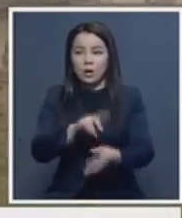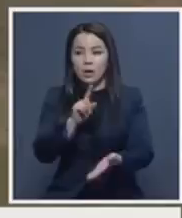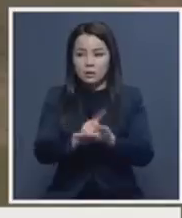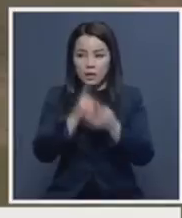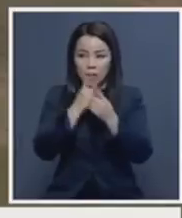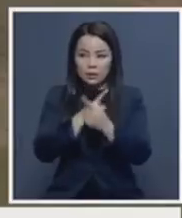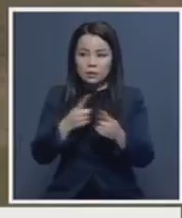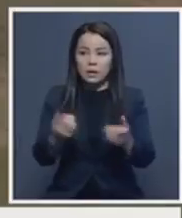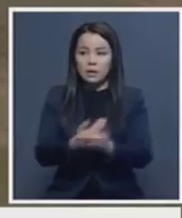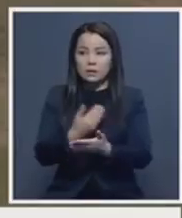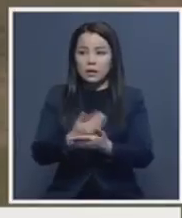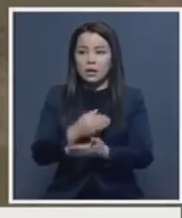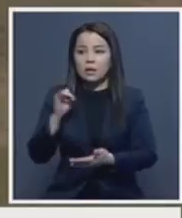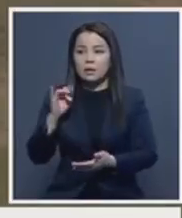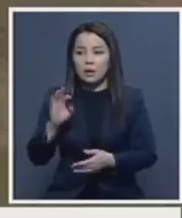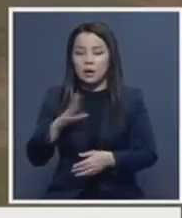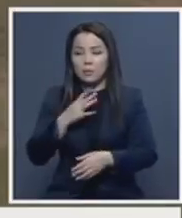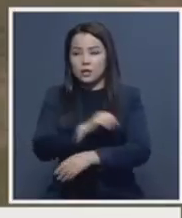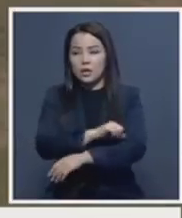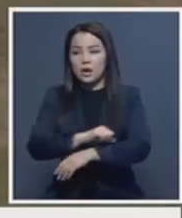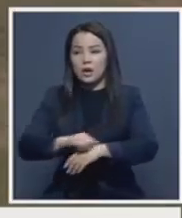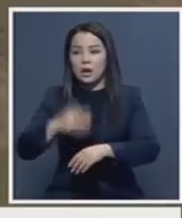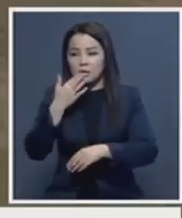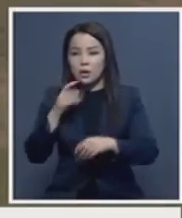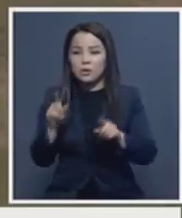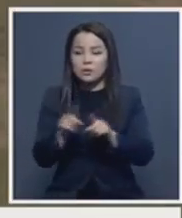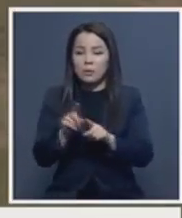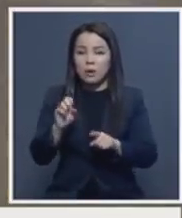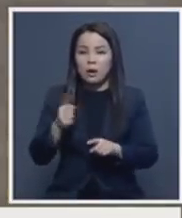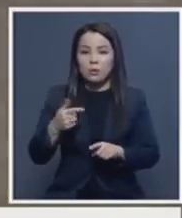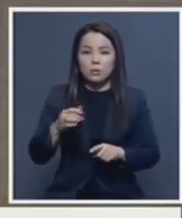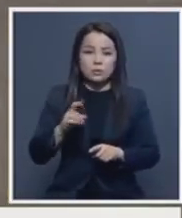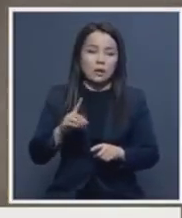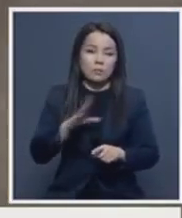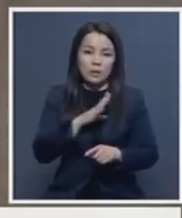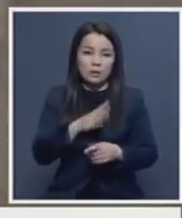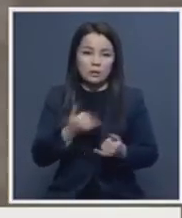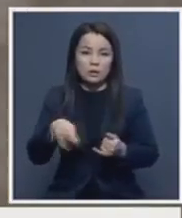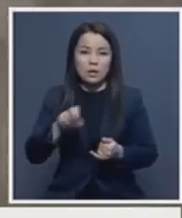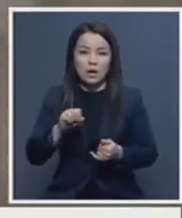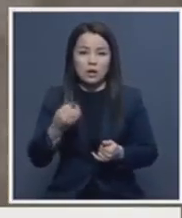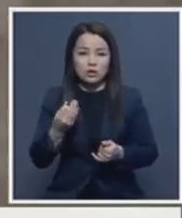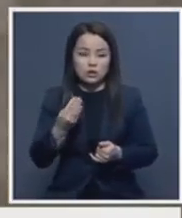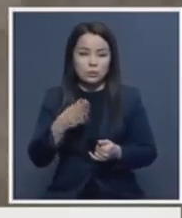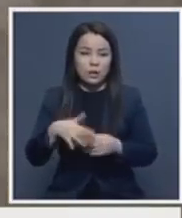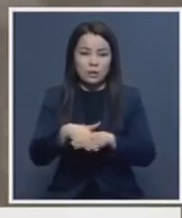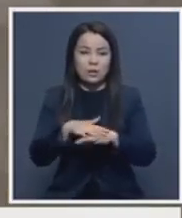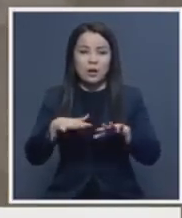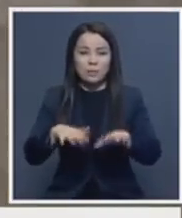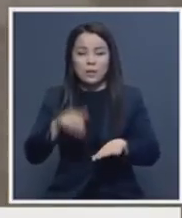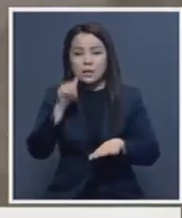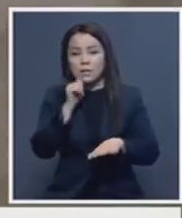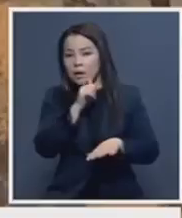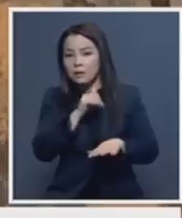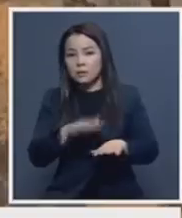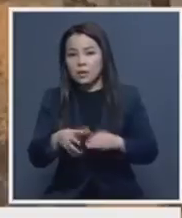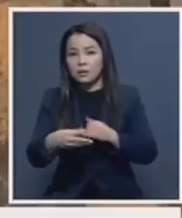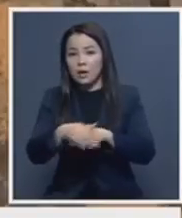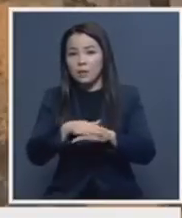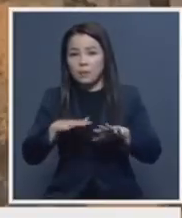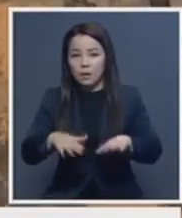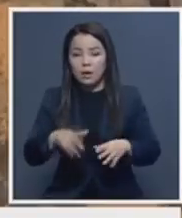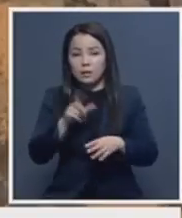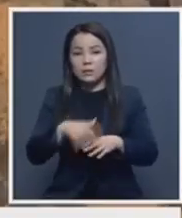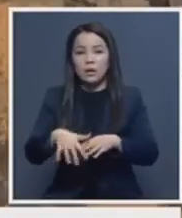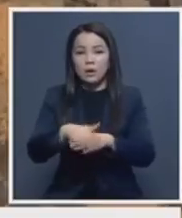жандарға қарағанда Ирак шекарасы маңындағы Бағоз деген ауылда Даиштың мыңнан астам шетелдік содыры жасырынып, жергілікті халықты